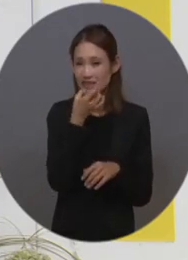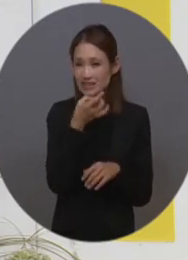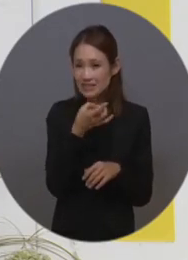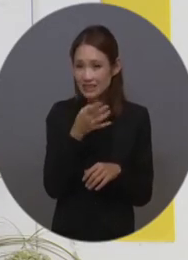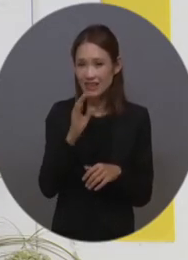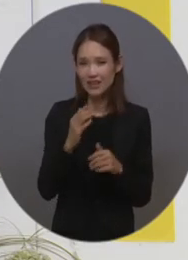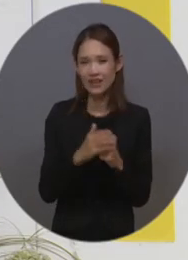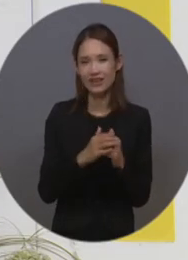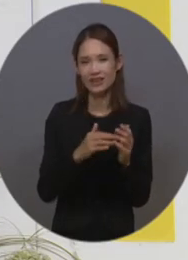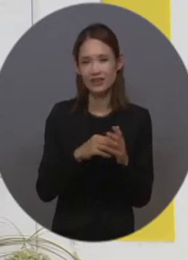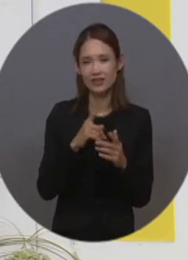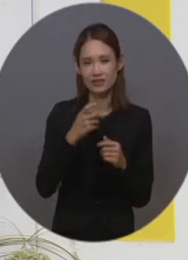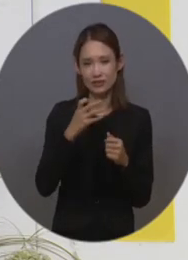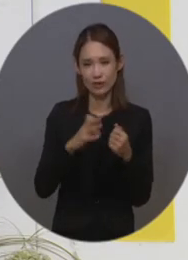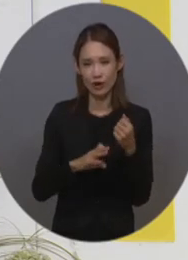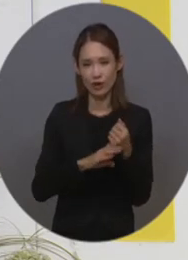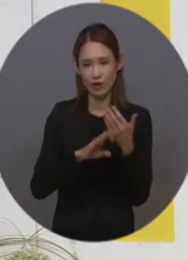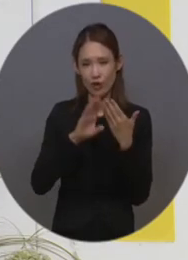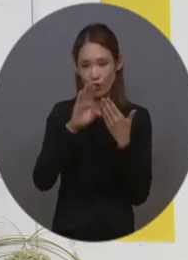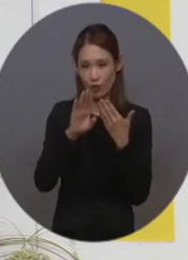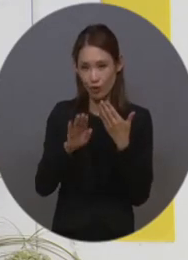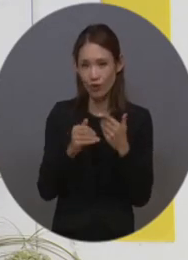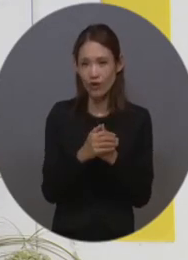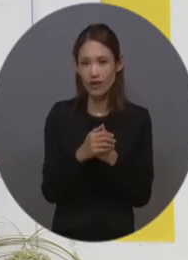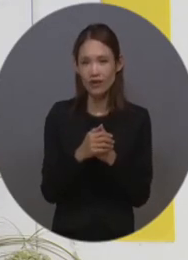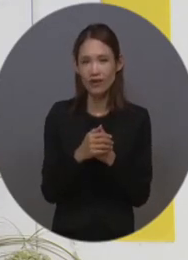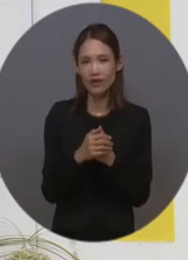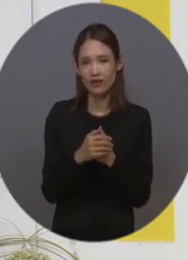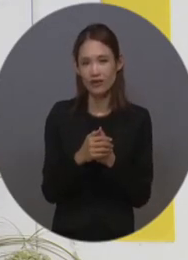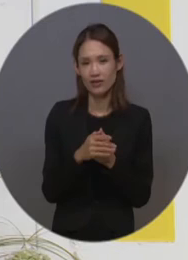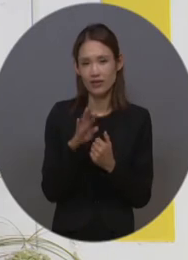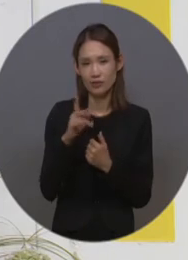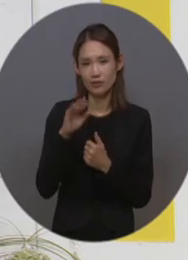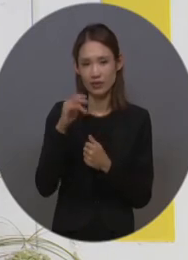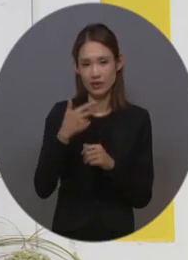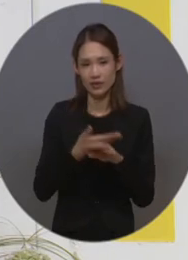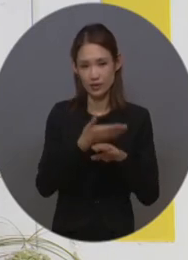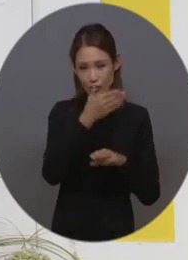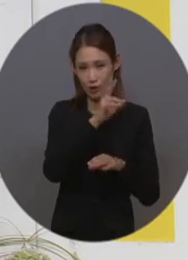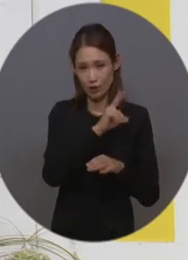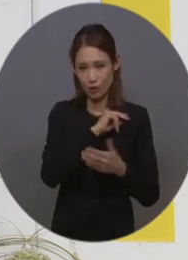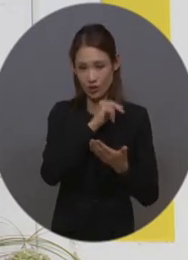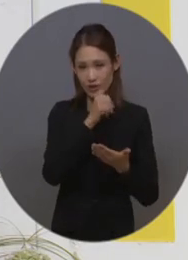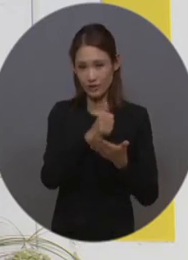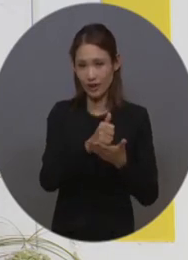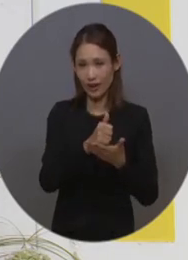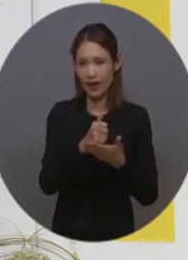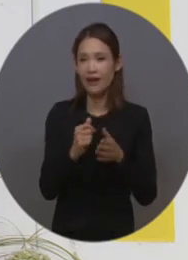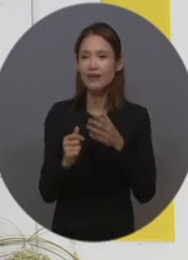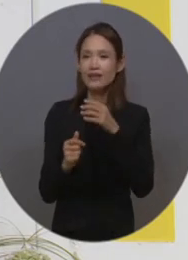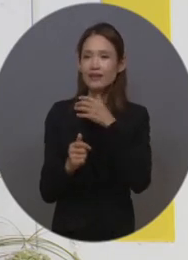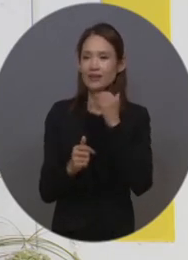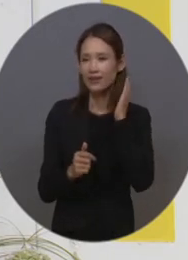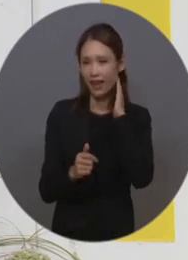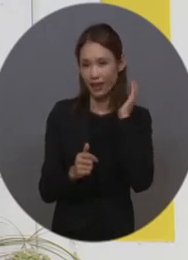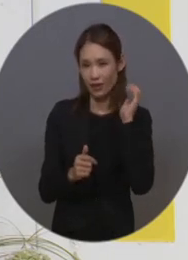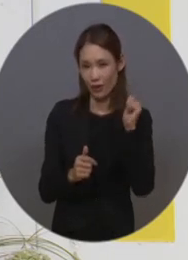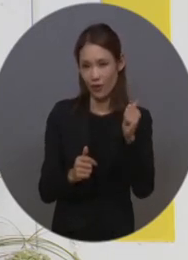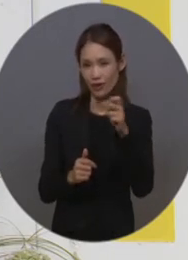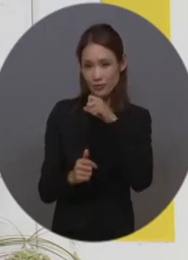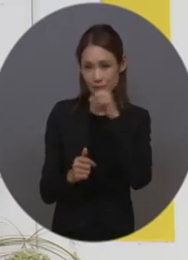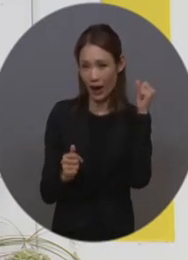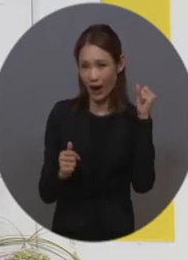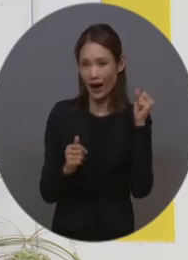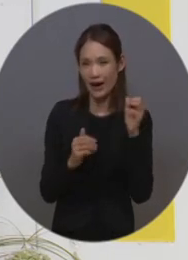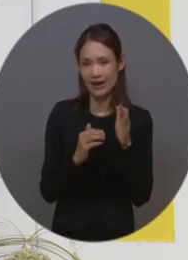네. 13년 후에 네. 그 당시 바이든 상원 외교위원장은 대통령이 됐고 네.